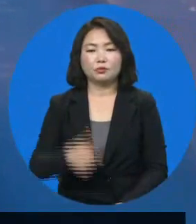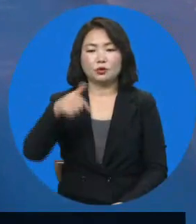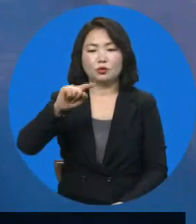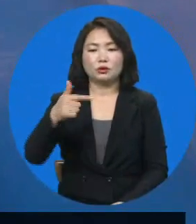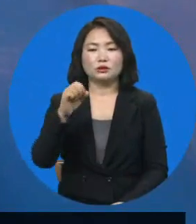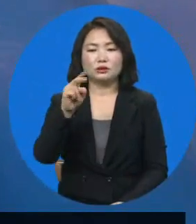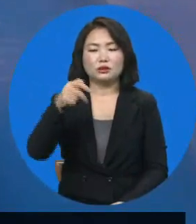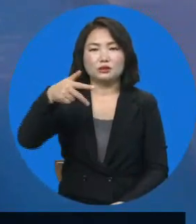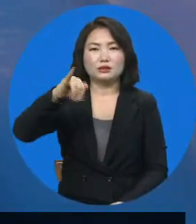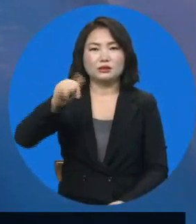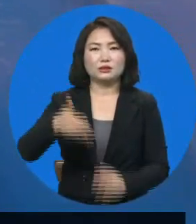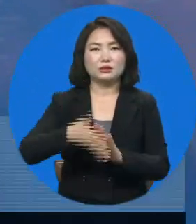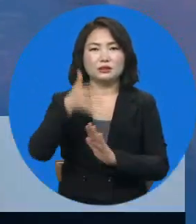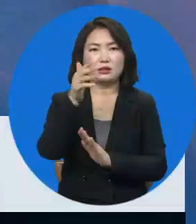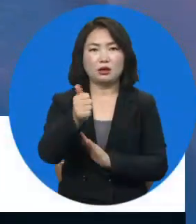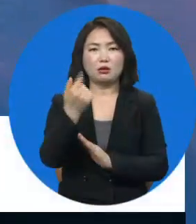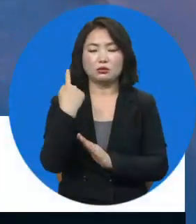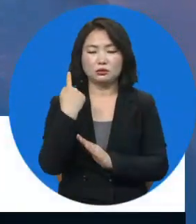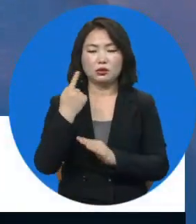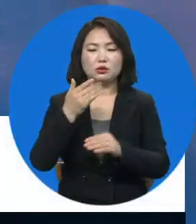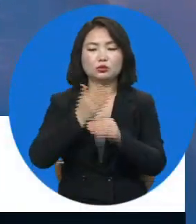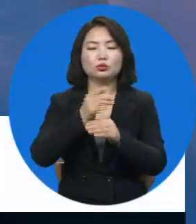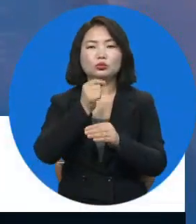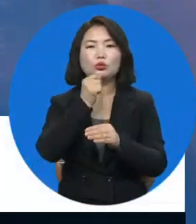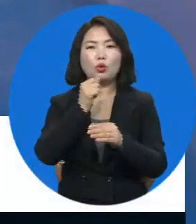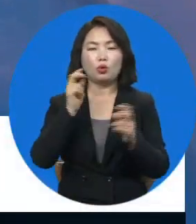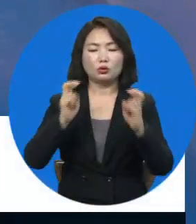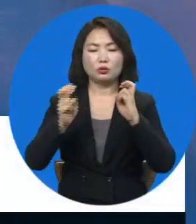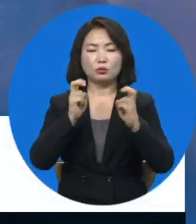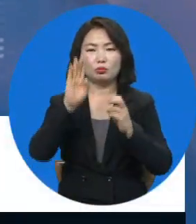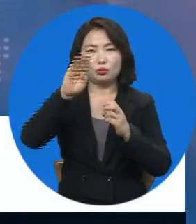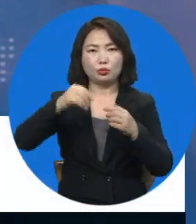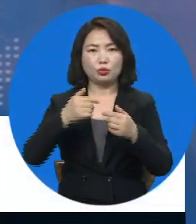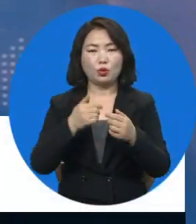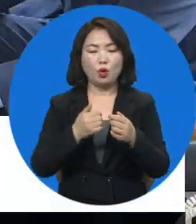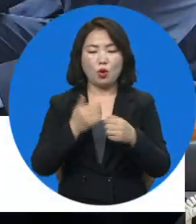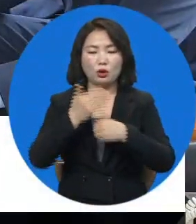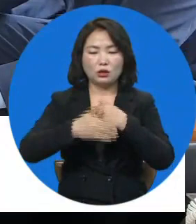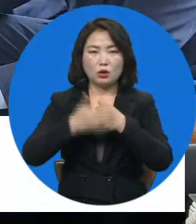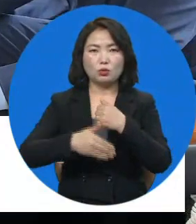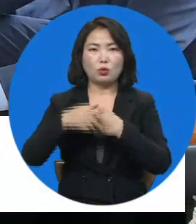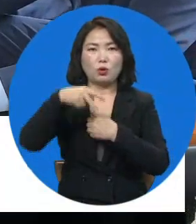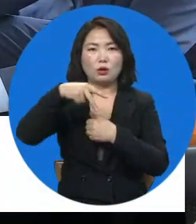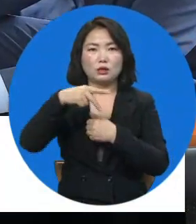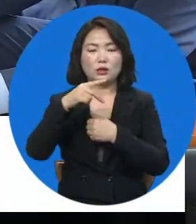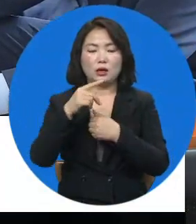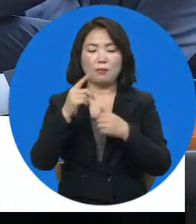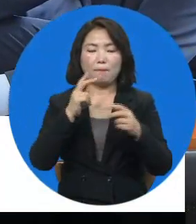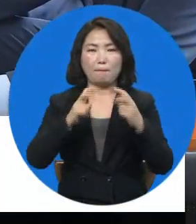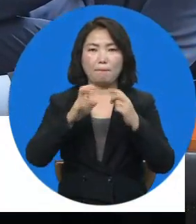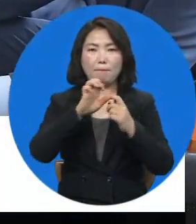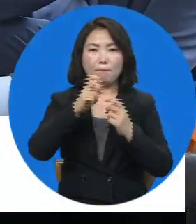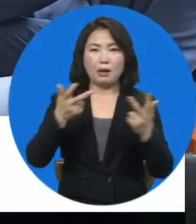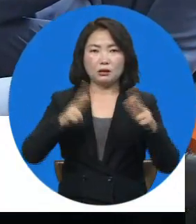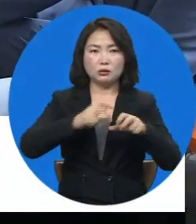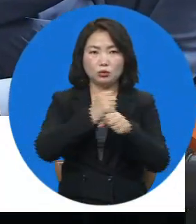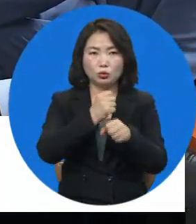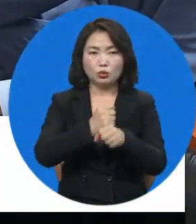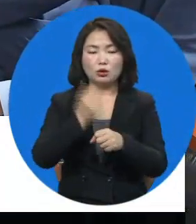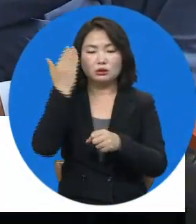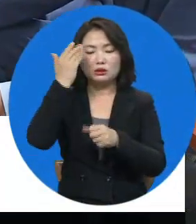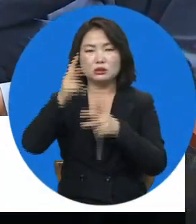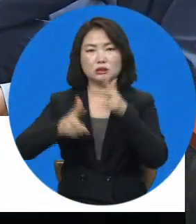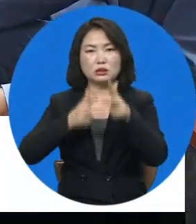권영진 대구시장 은 어제 중소 벤처기업을 찾아 대고 스타터 파크 조성 과 지식산업센터 건립 등 신규 사업에